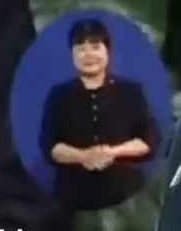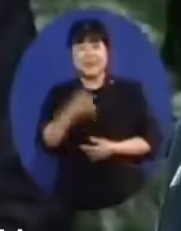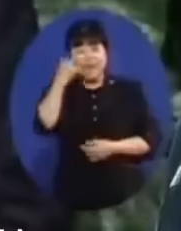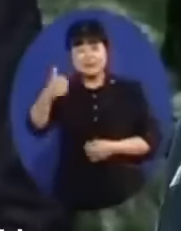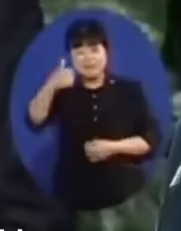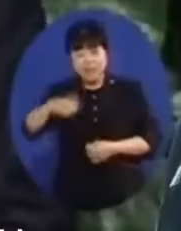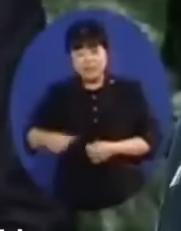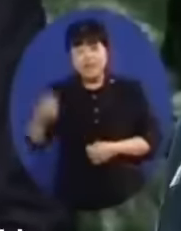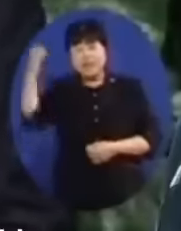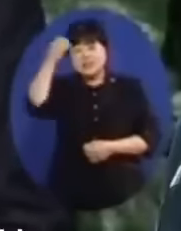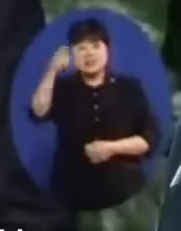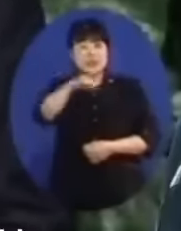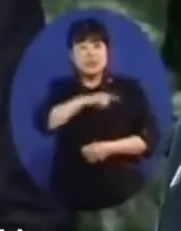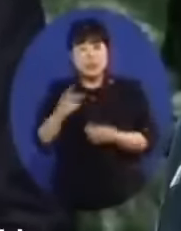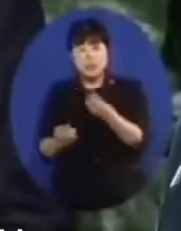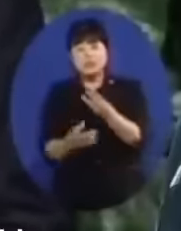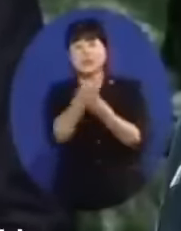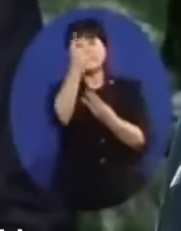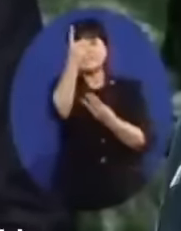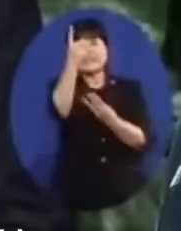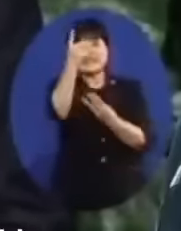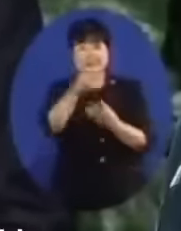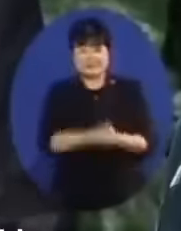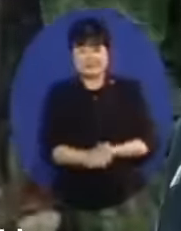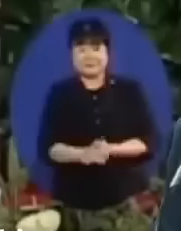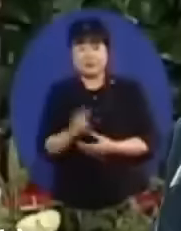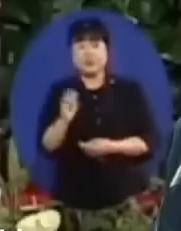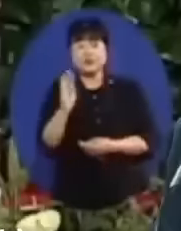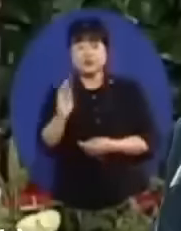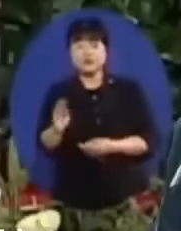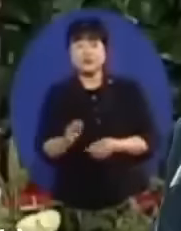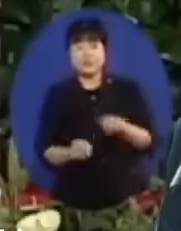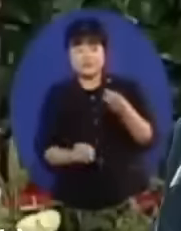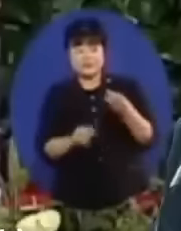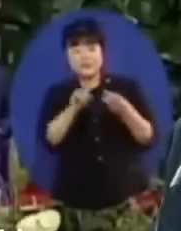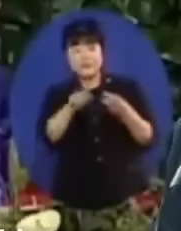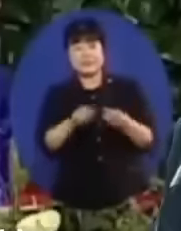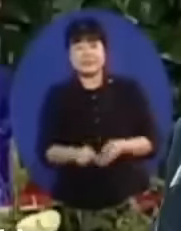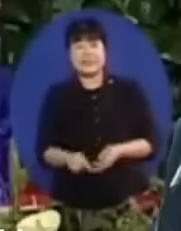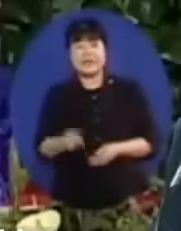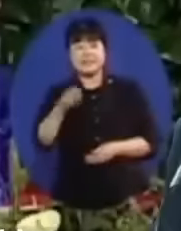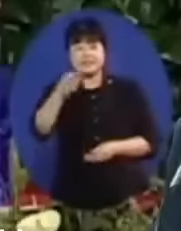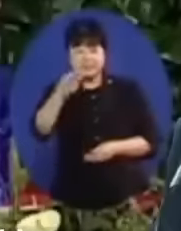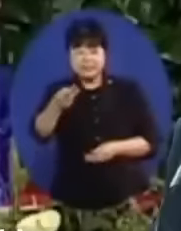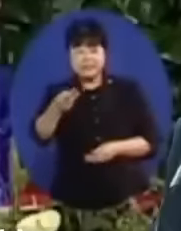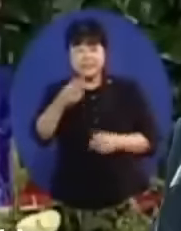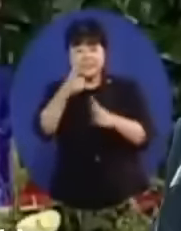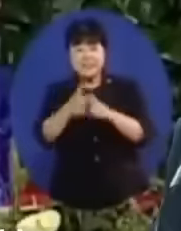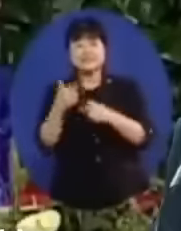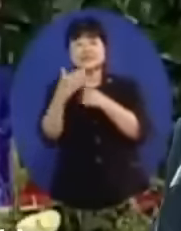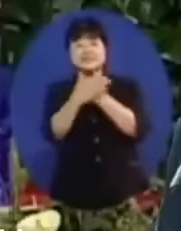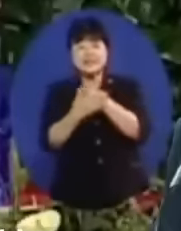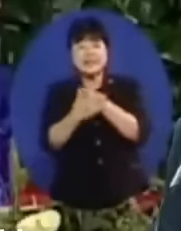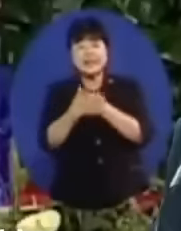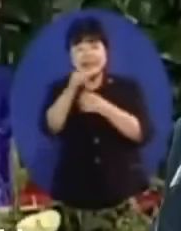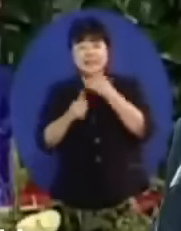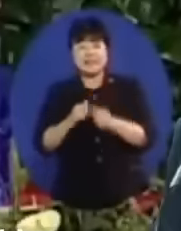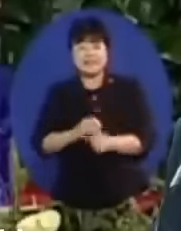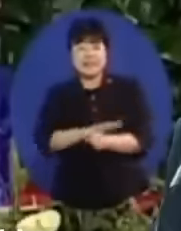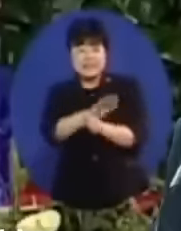아버지와 아들과 성령 삼위일체 하나님인 것입니다. 고린도후서 13장 13절에 주 예수 그리스도의 은혜와 하나님의 사랑과